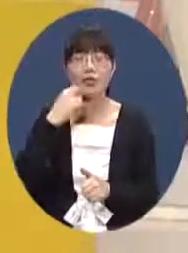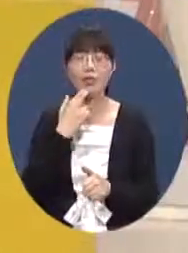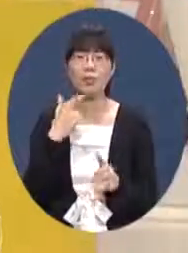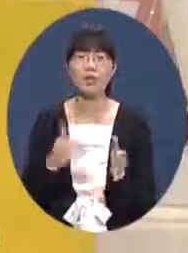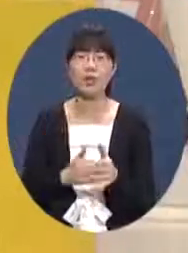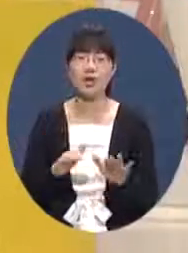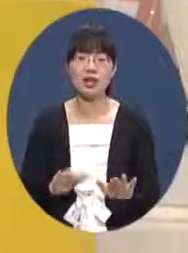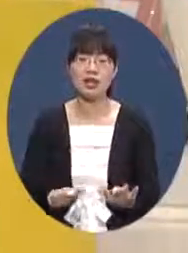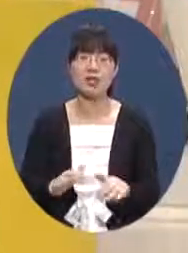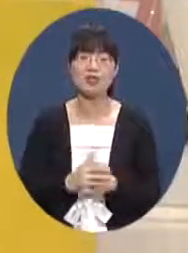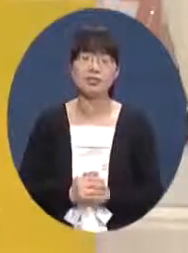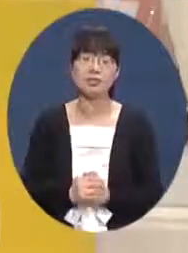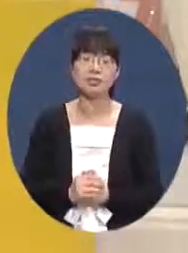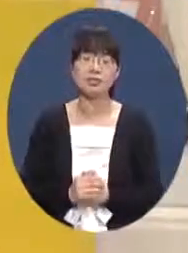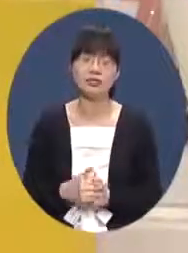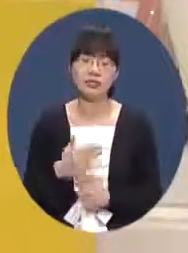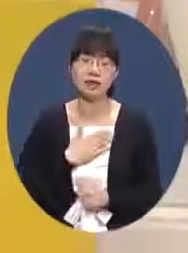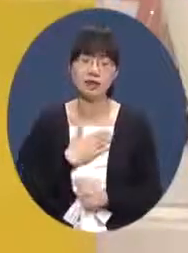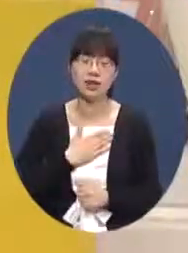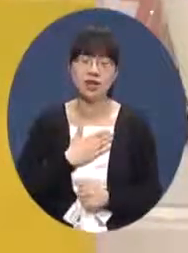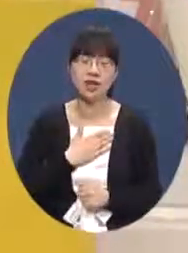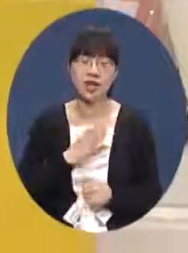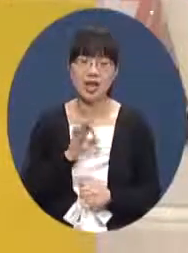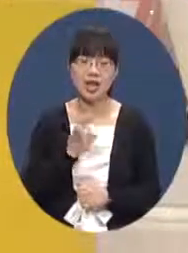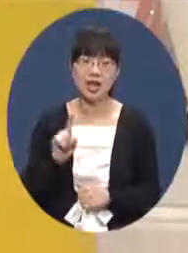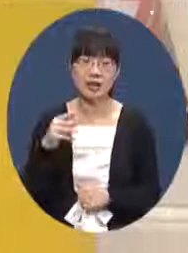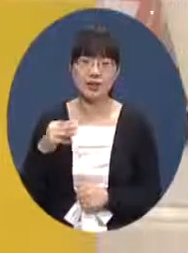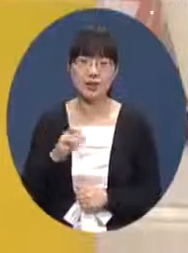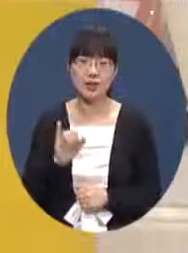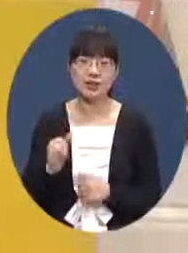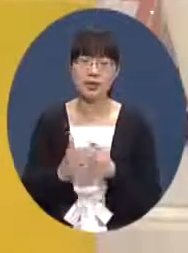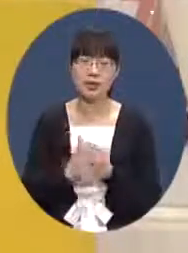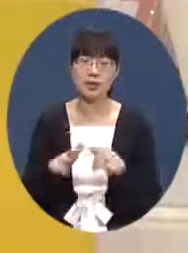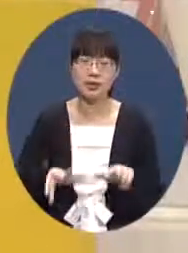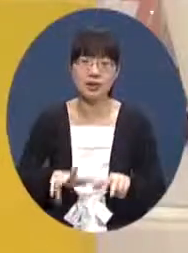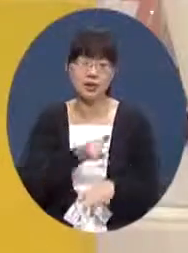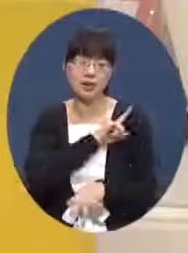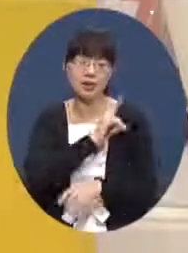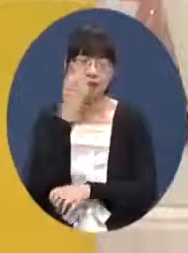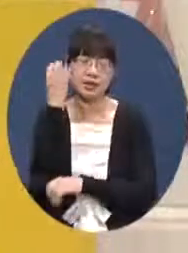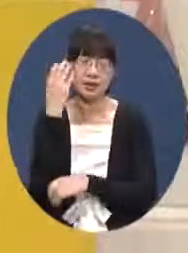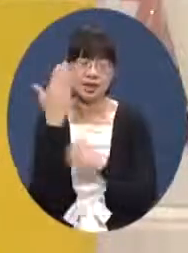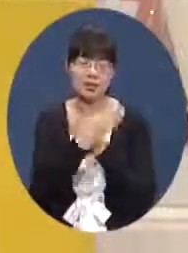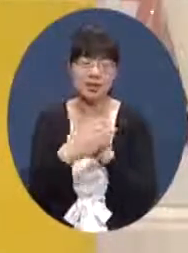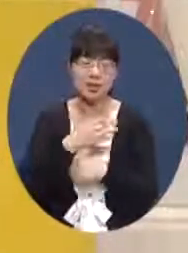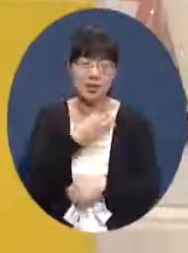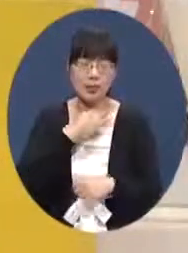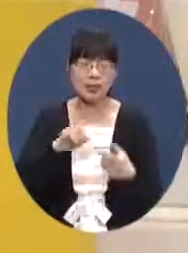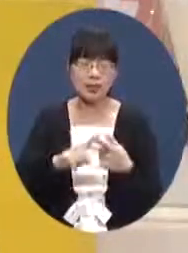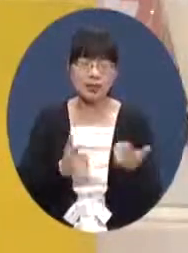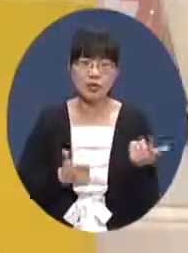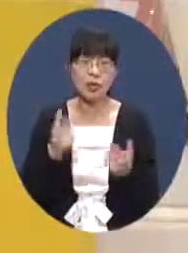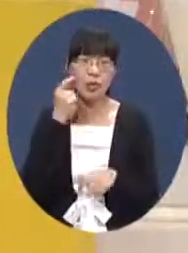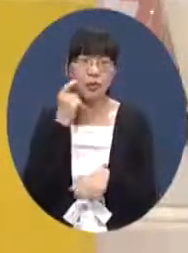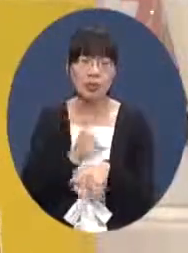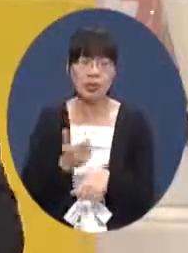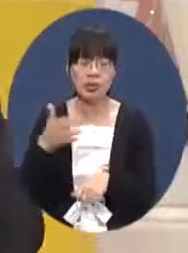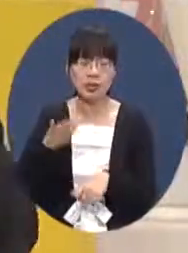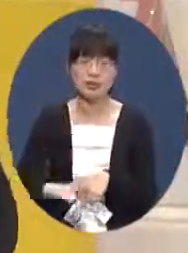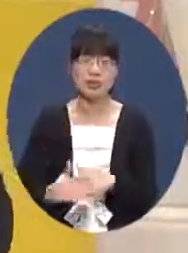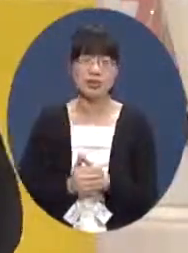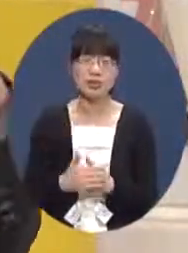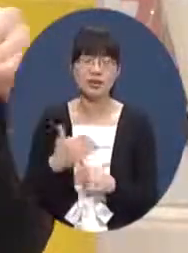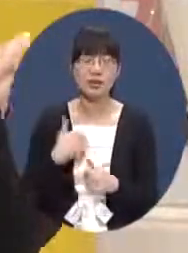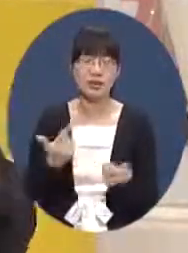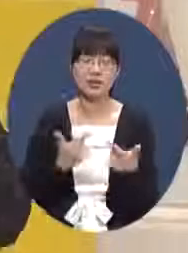않습니다. 일단 이 아이들이 나는 비록 아토피 때문에 내가 지금 이 가장 기본적인 신체적인 욕구는 내가 조절할 수 없지만